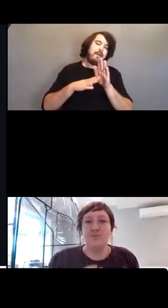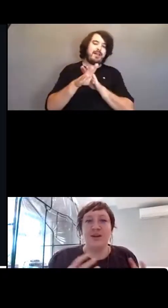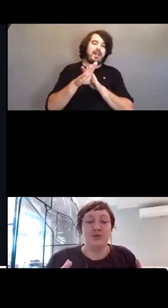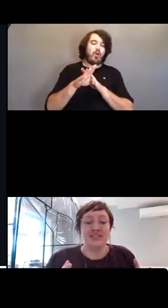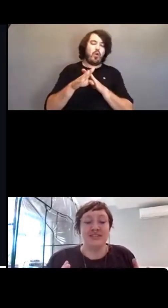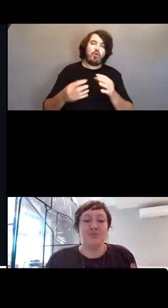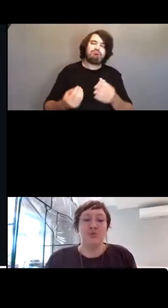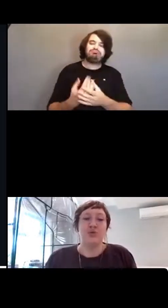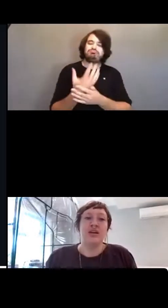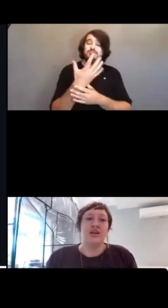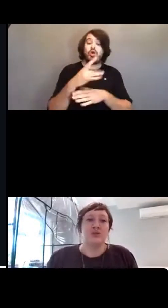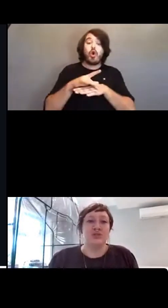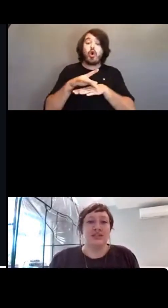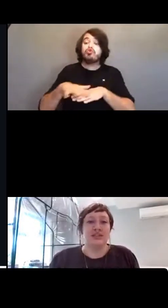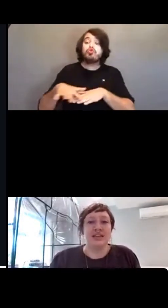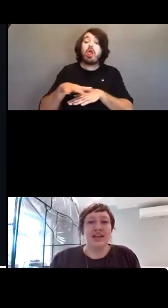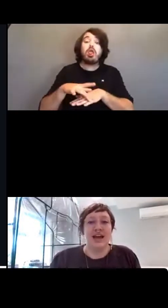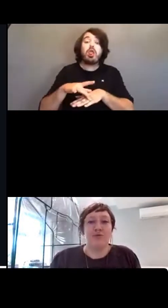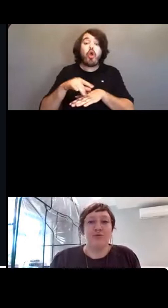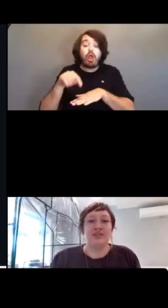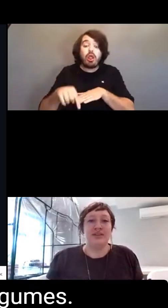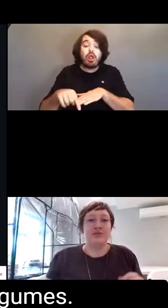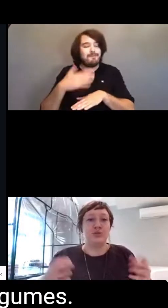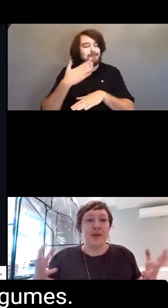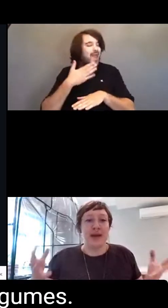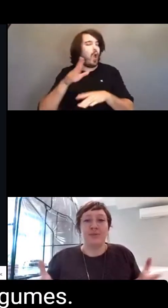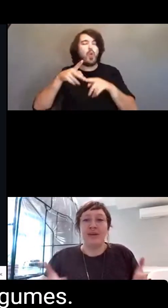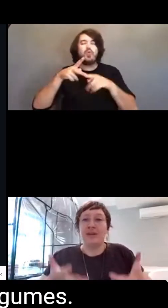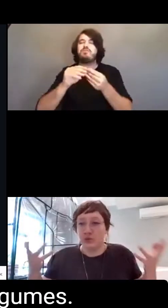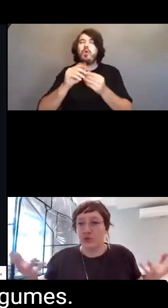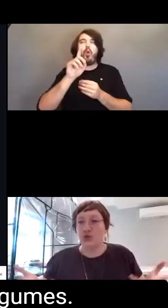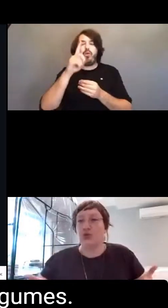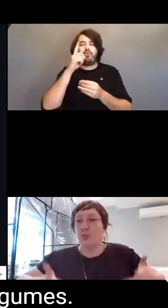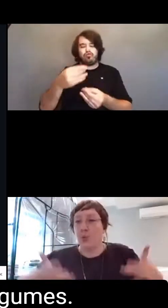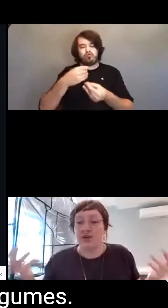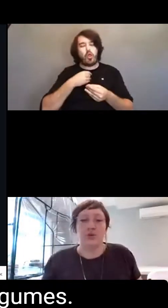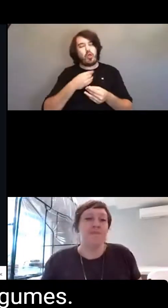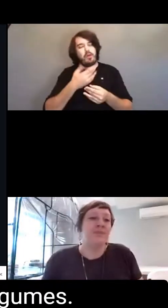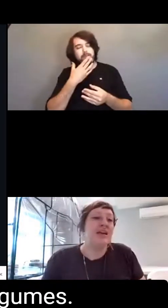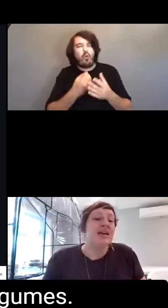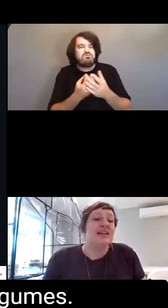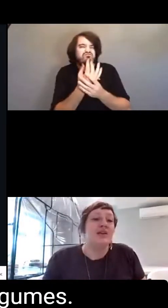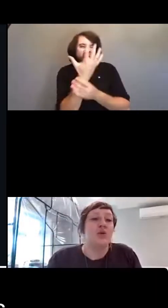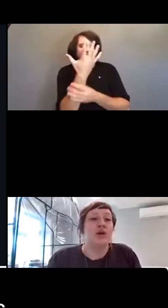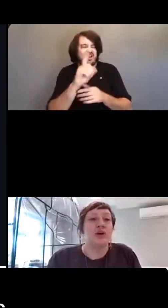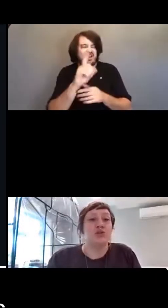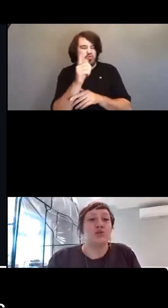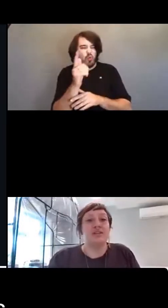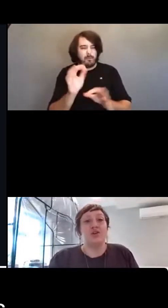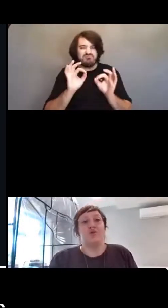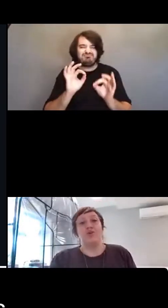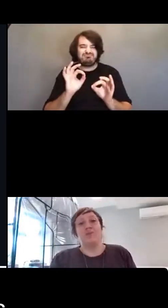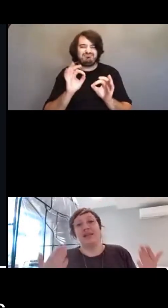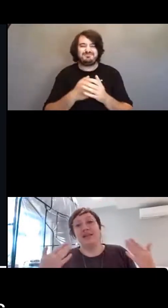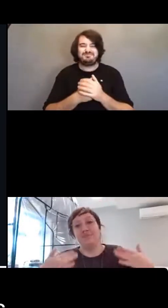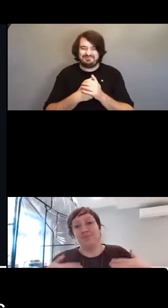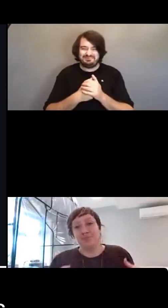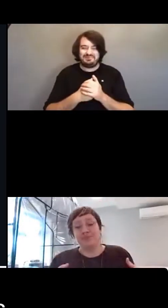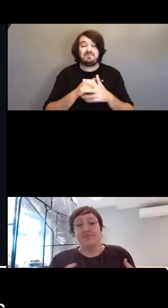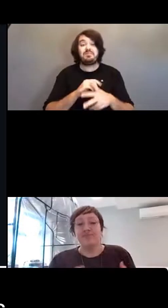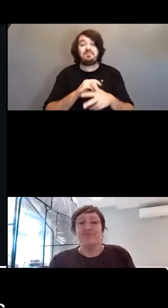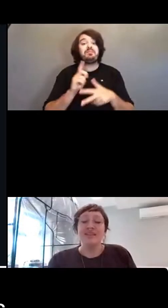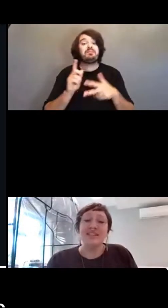c'est le meilleur outil pour nous aider à avoir des super belles cultures de beaux légumes. Donc, ensuite, on va